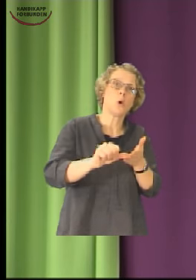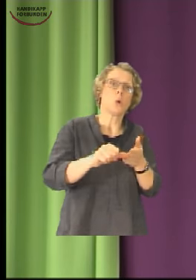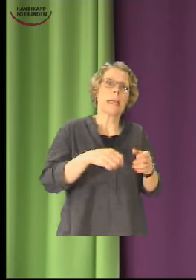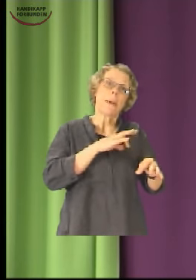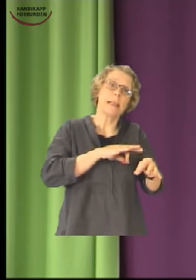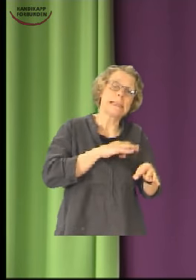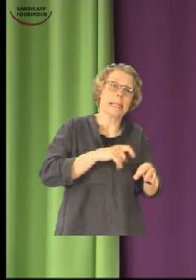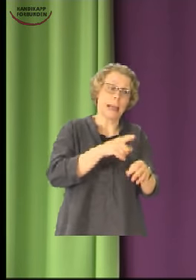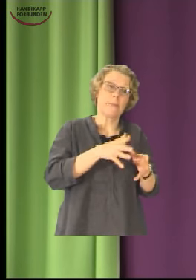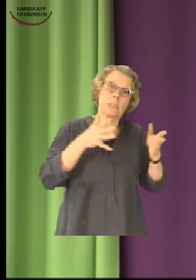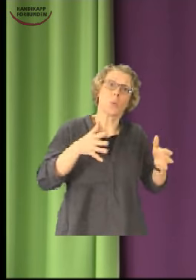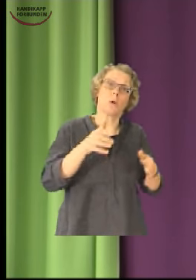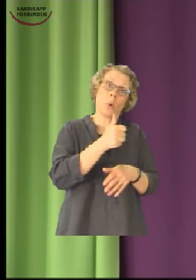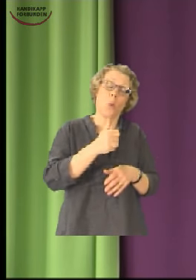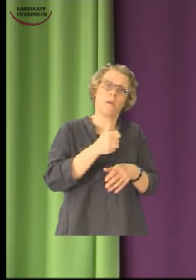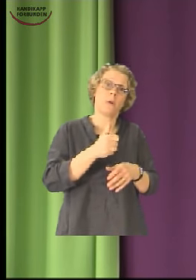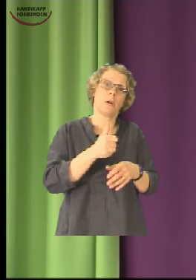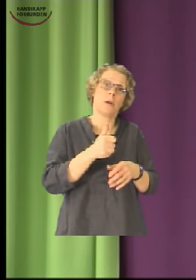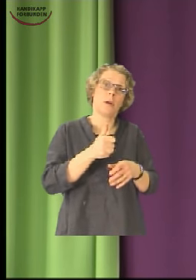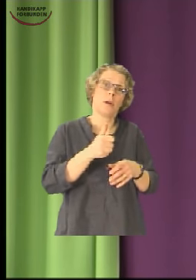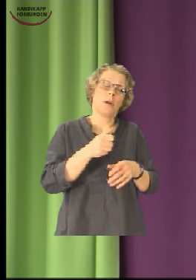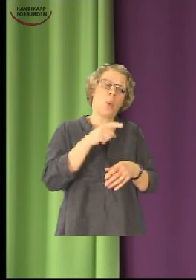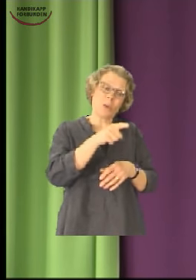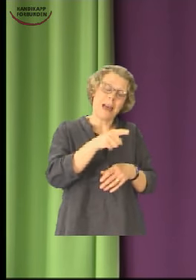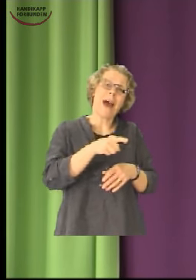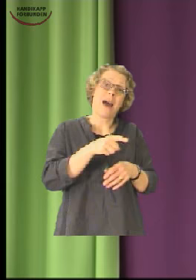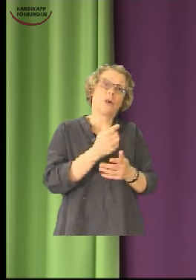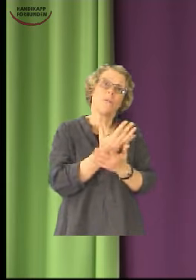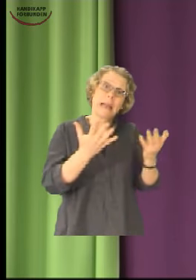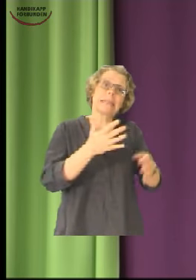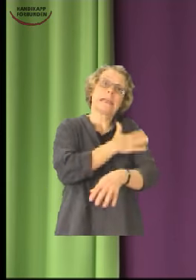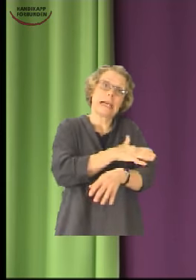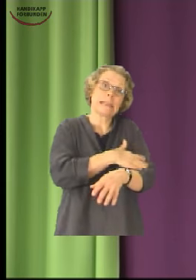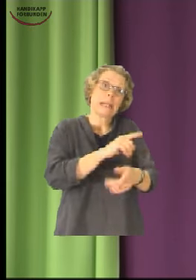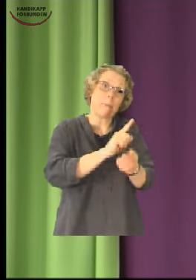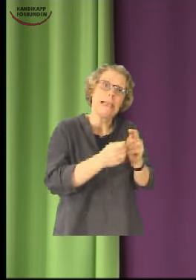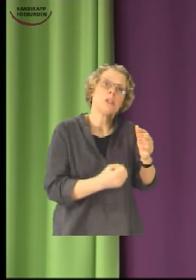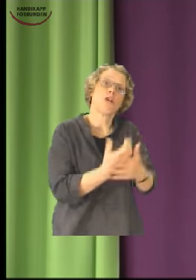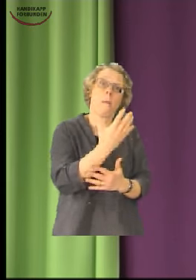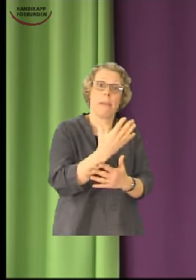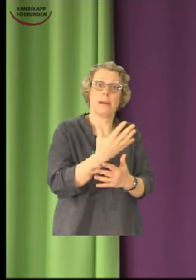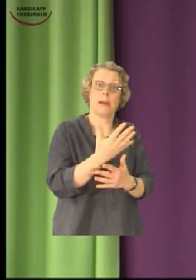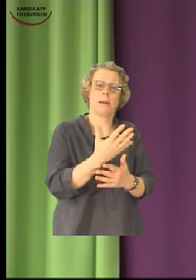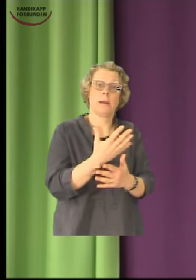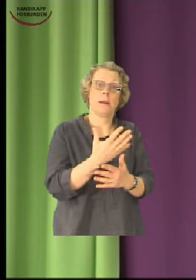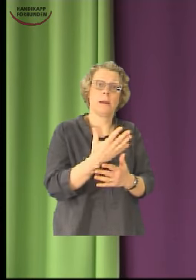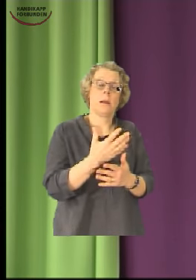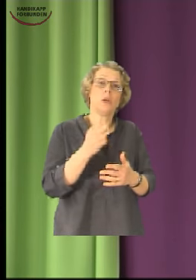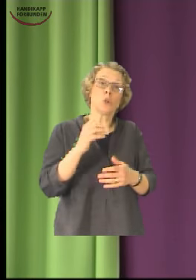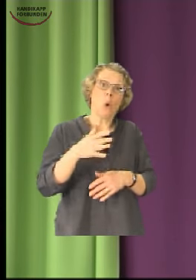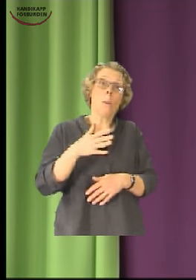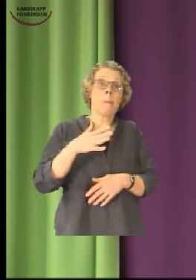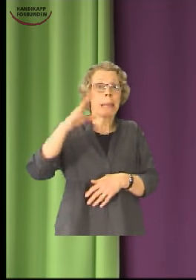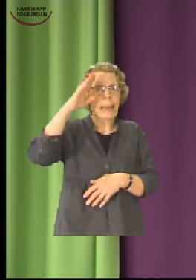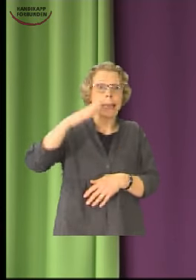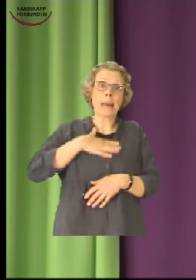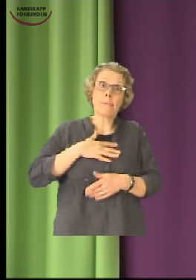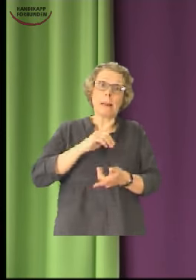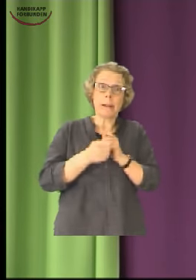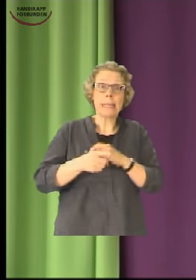behov. Och det är där de flesta tjänsterna upprättas. Det vill säga att ska det bli barnallergolog så finns det kanske bara